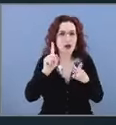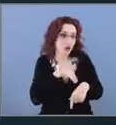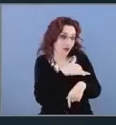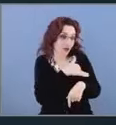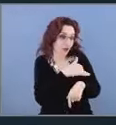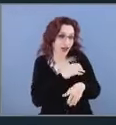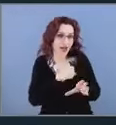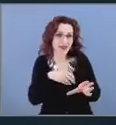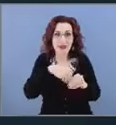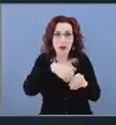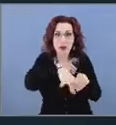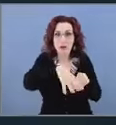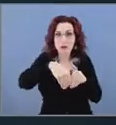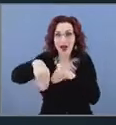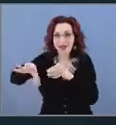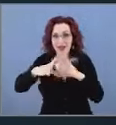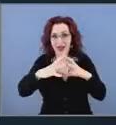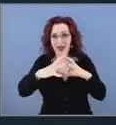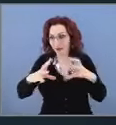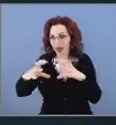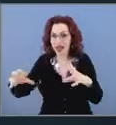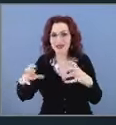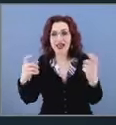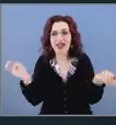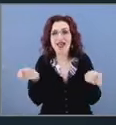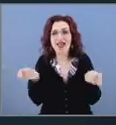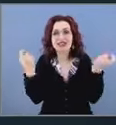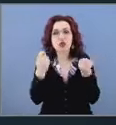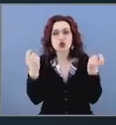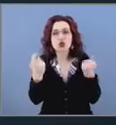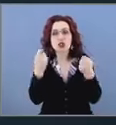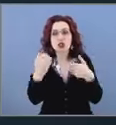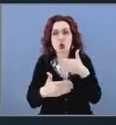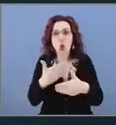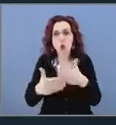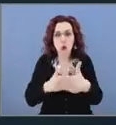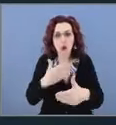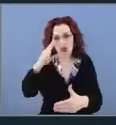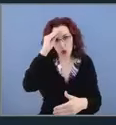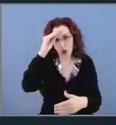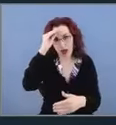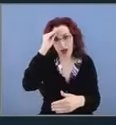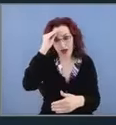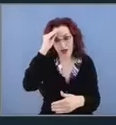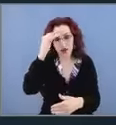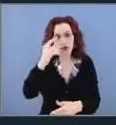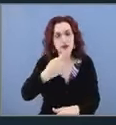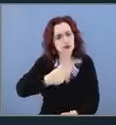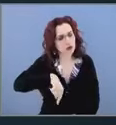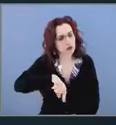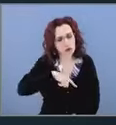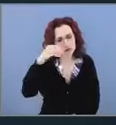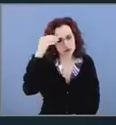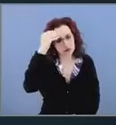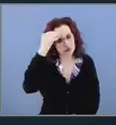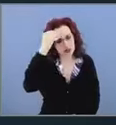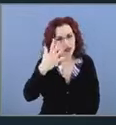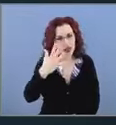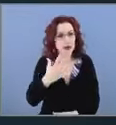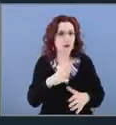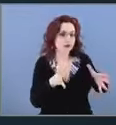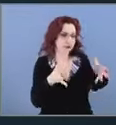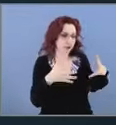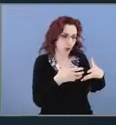presso queste imprese. Noi pensiamo che fortemente l'interazione tra il mondo sapienza e comunque il